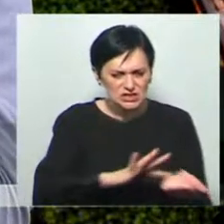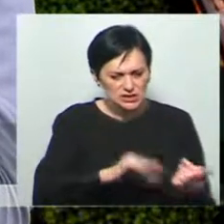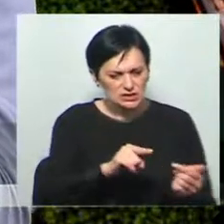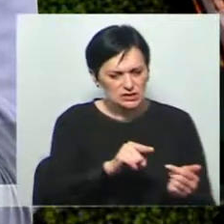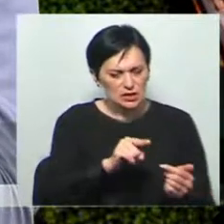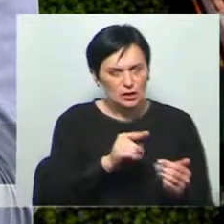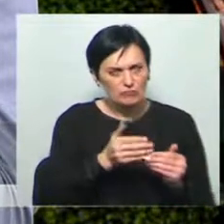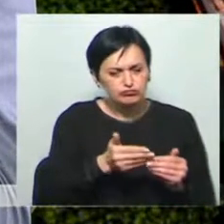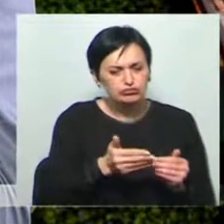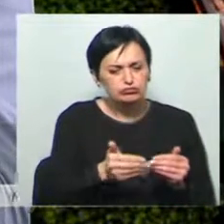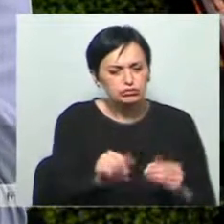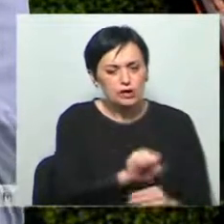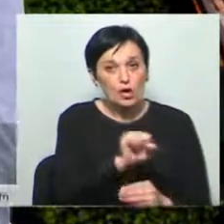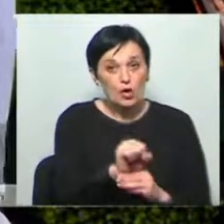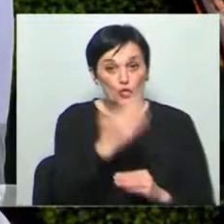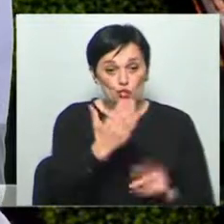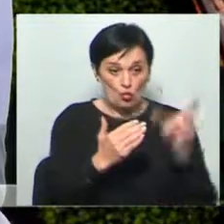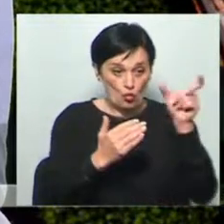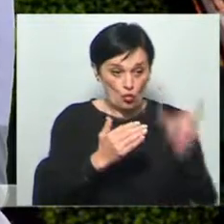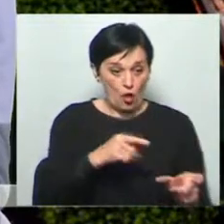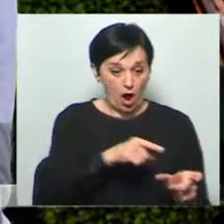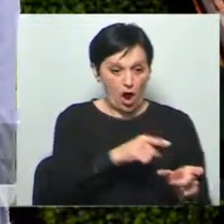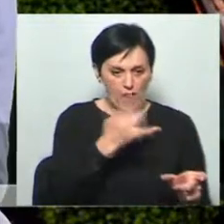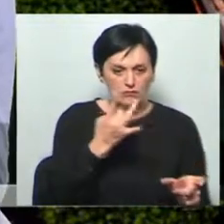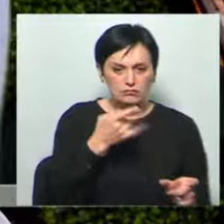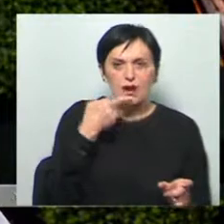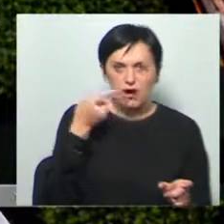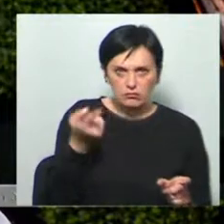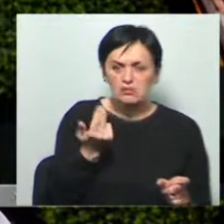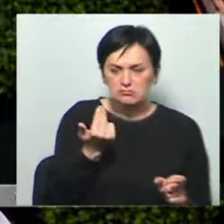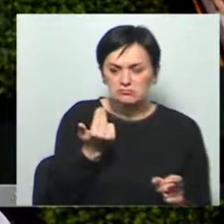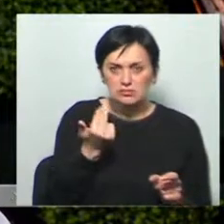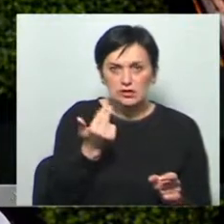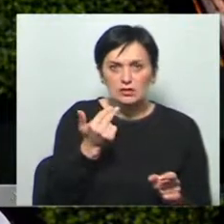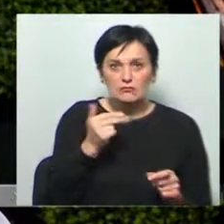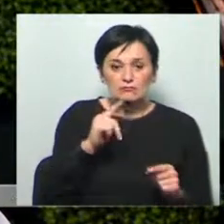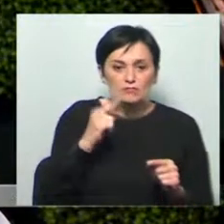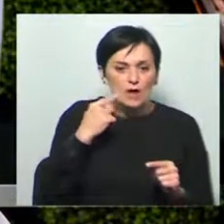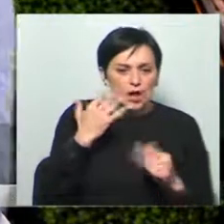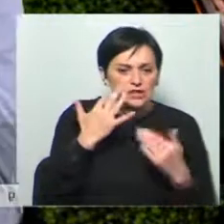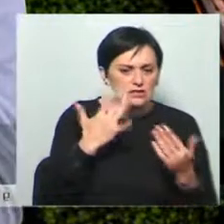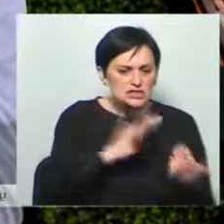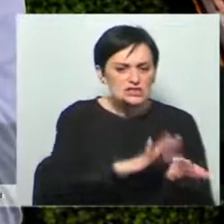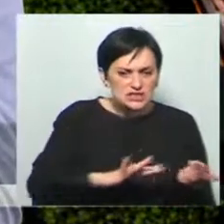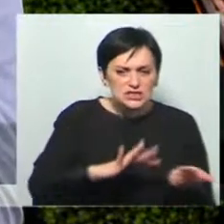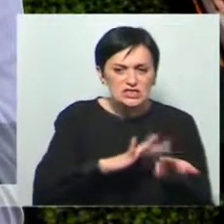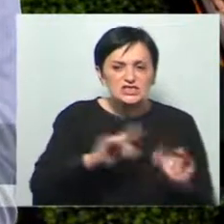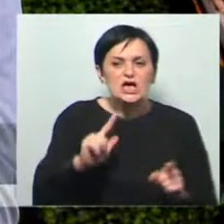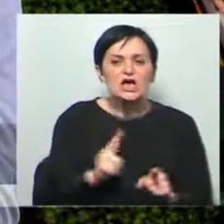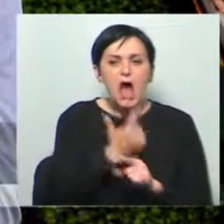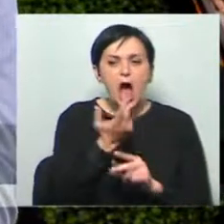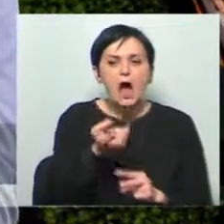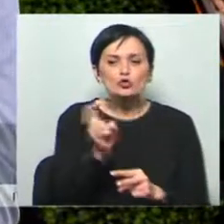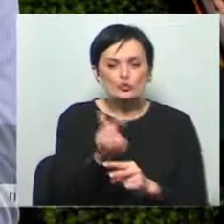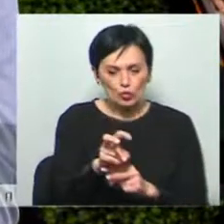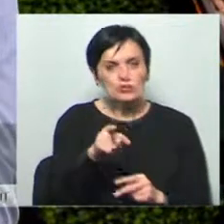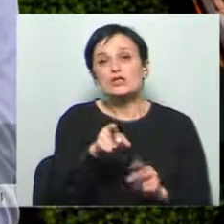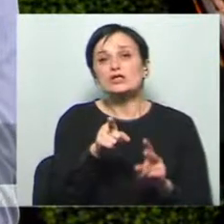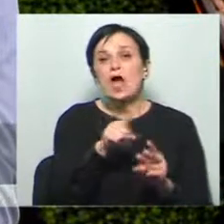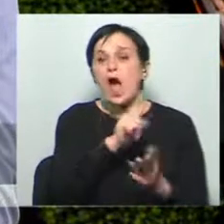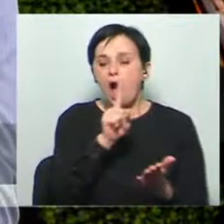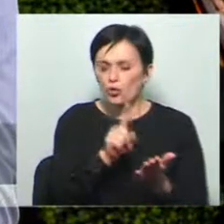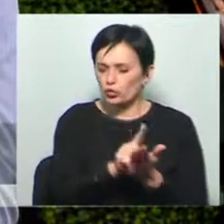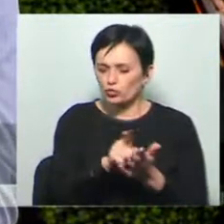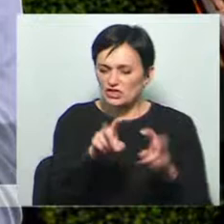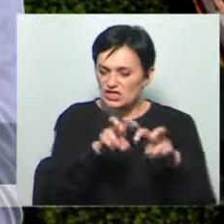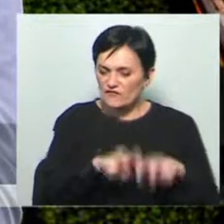რომ რამოდენიმეჯერ ეს დაფიქსირდა და თქვა მოუწია განმეორების სტომატოლოგთან ვიზიტი, ეს ნიშნავს, რომ აუცილებელია ამ მიმართულებით